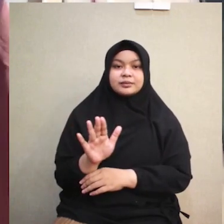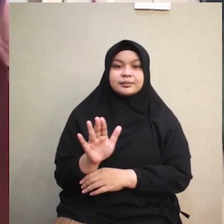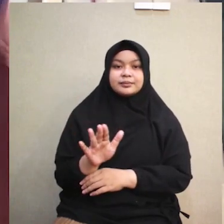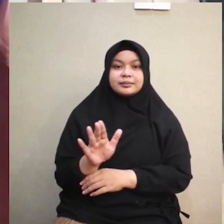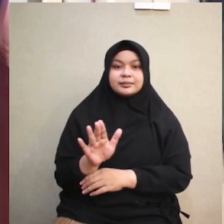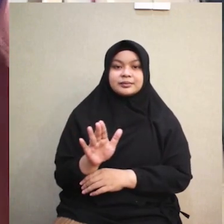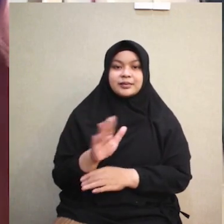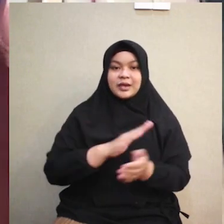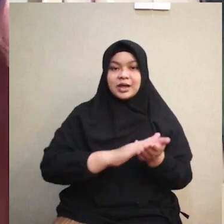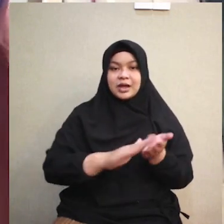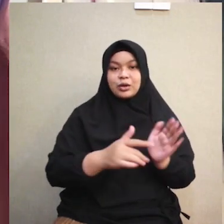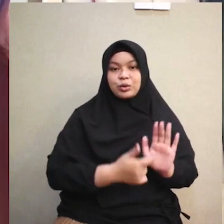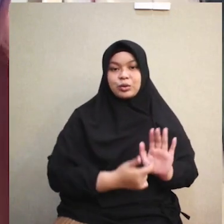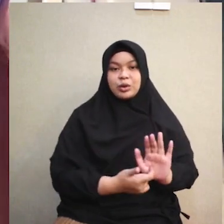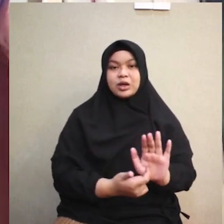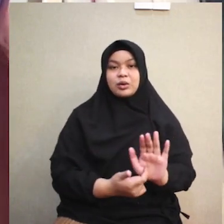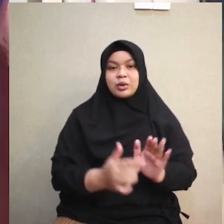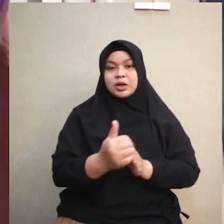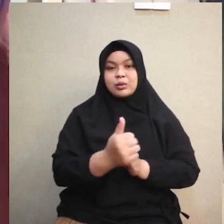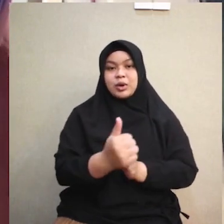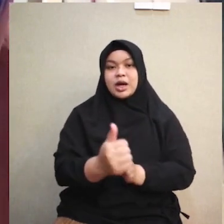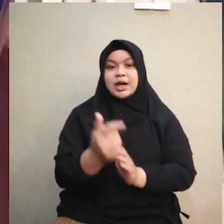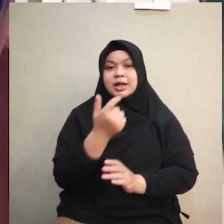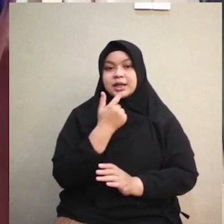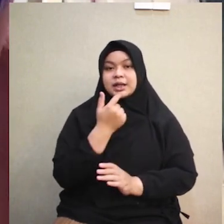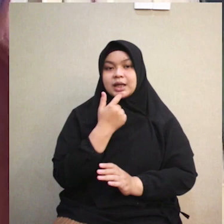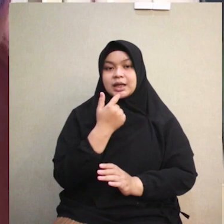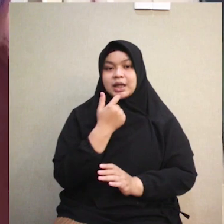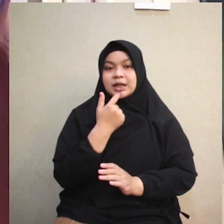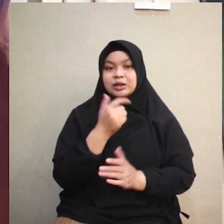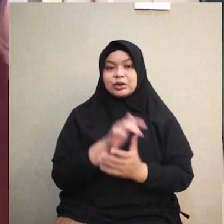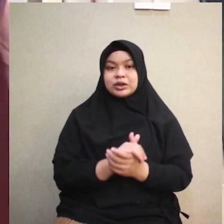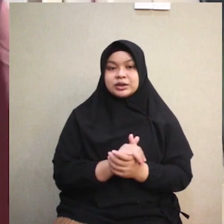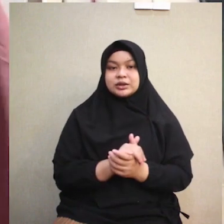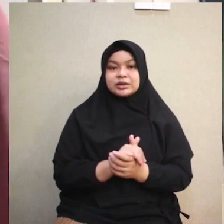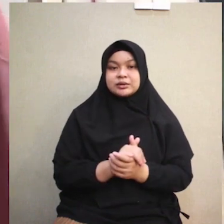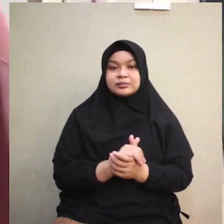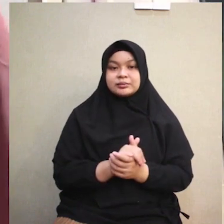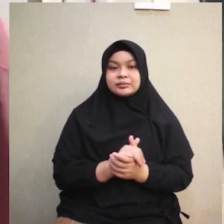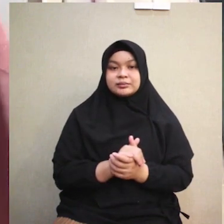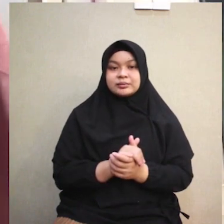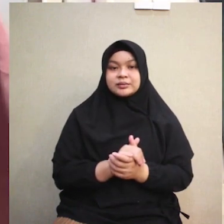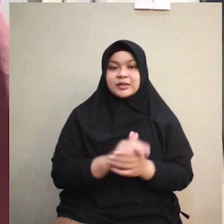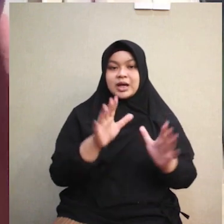diluncurkan juga guideline mengenai di institunana